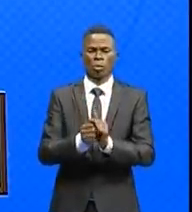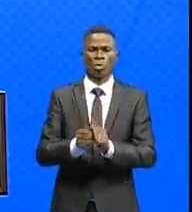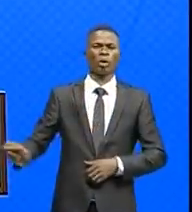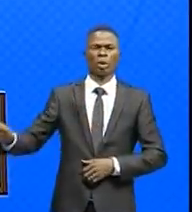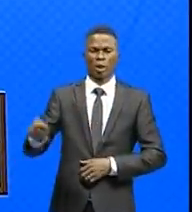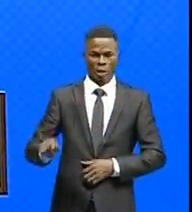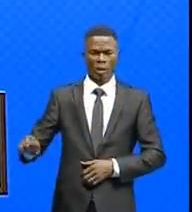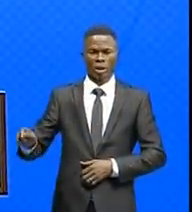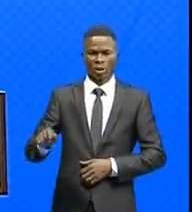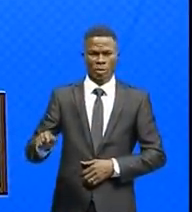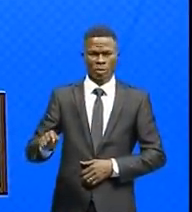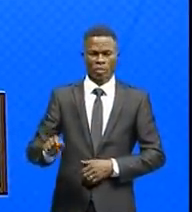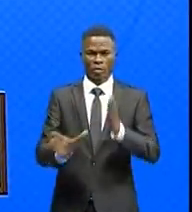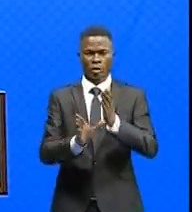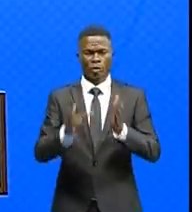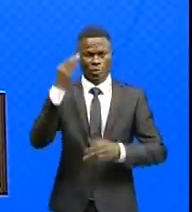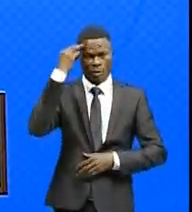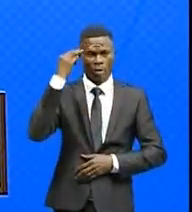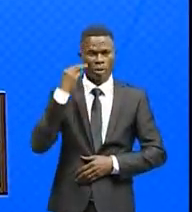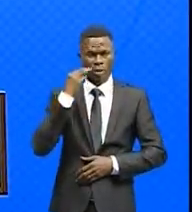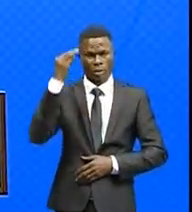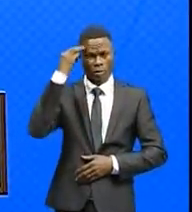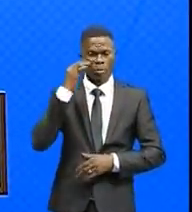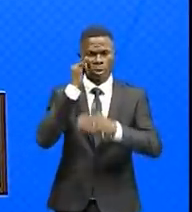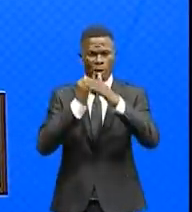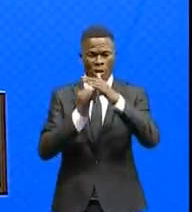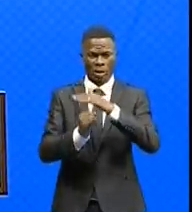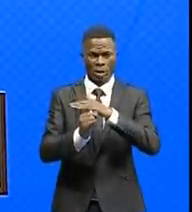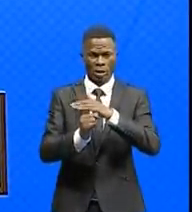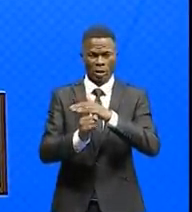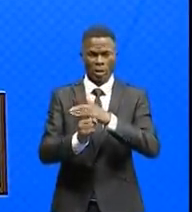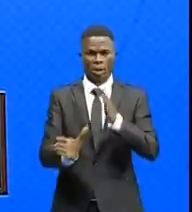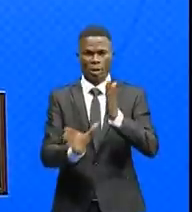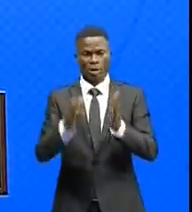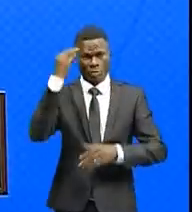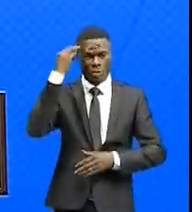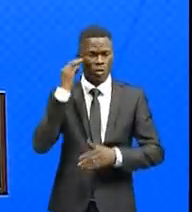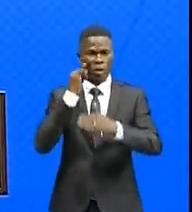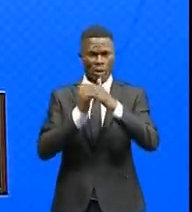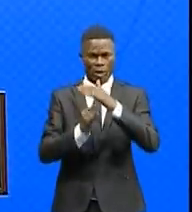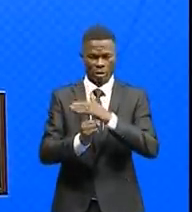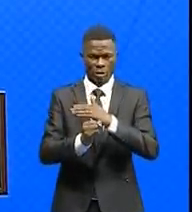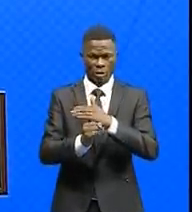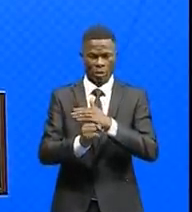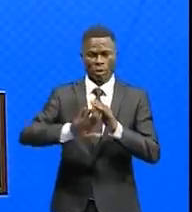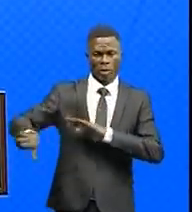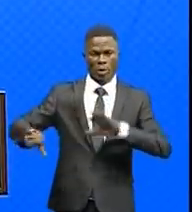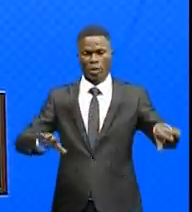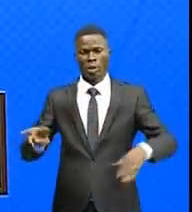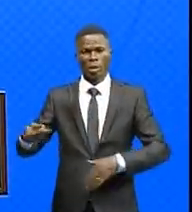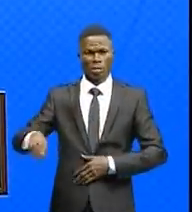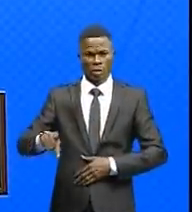territoire. Le vice-ministre, ministre de l'Intérieur, le vice-ministre de l'Intérieur,